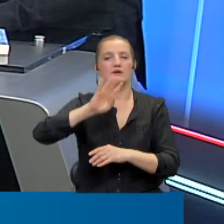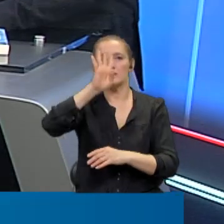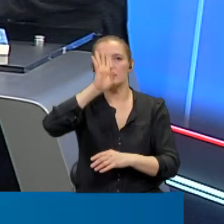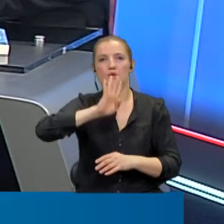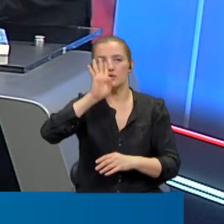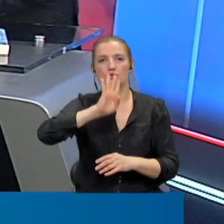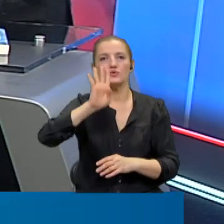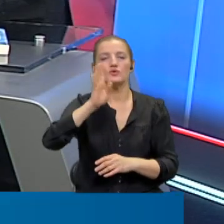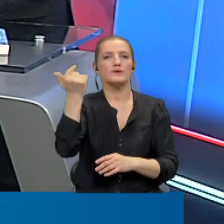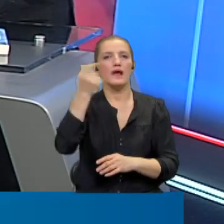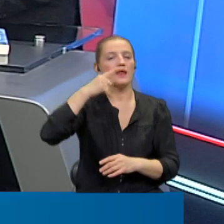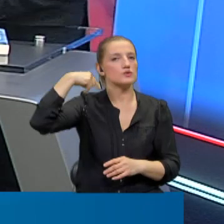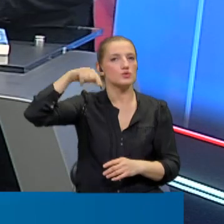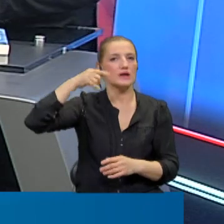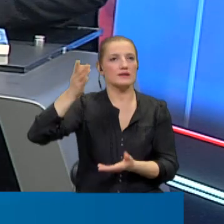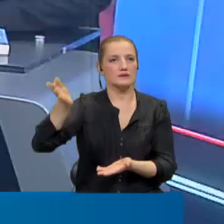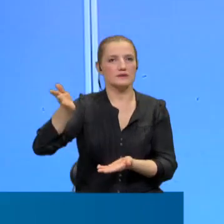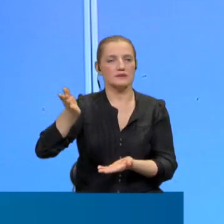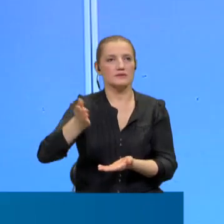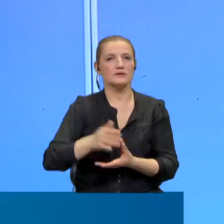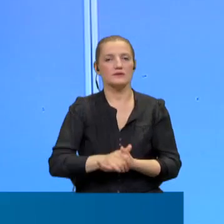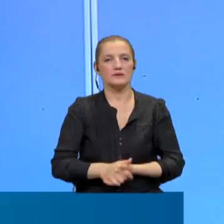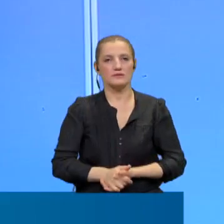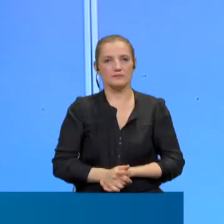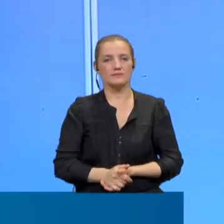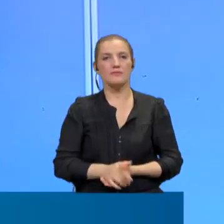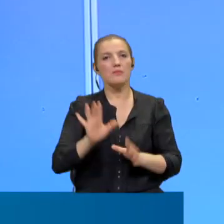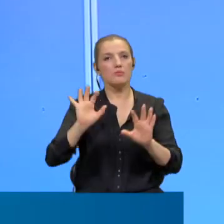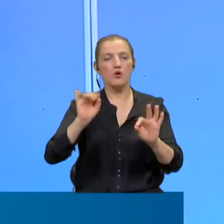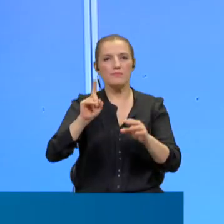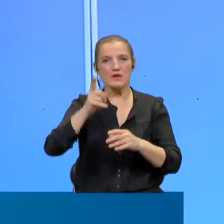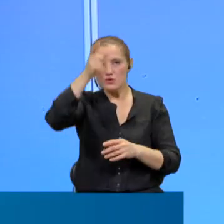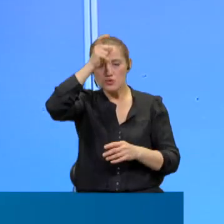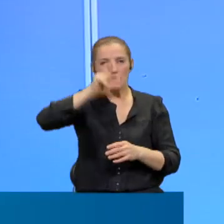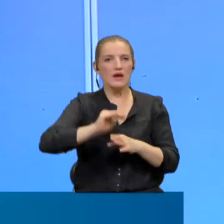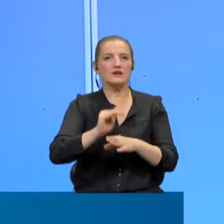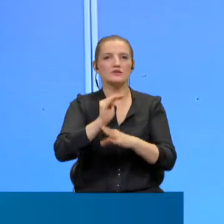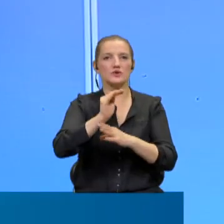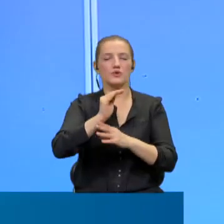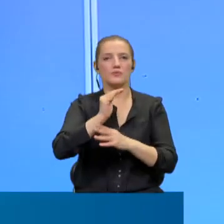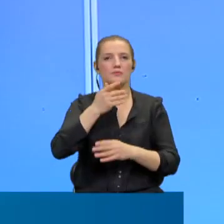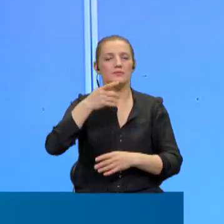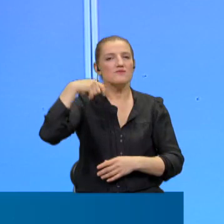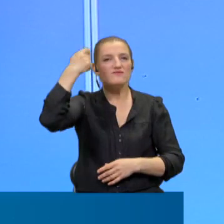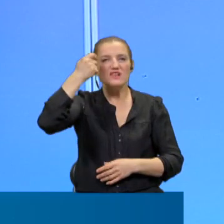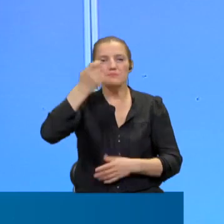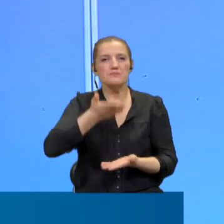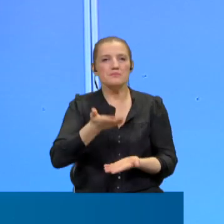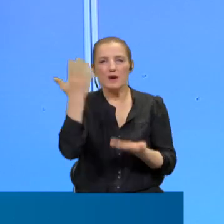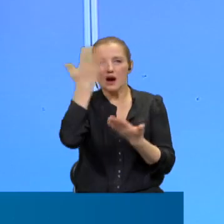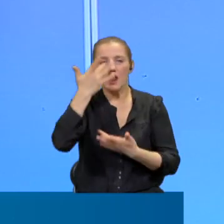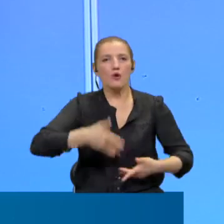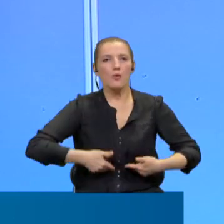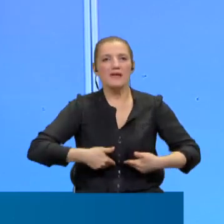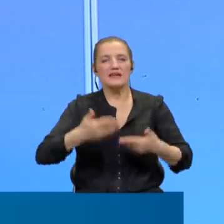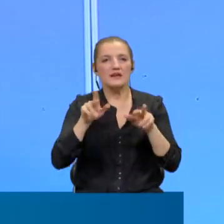en az 400 tanesi Suriyeli diye bir yani böyle bir ülkede yaşıyoruz ya komedi filmi gibi Kara komedi yani